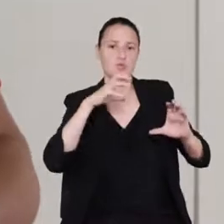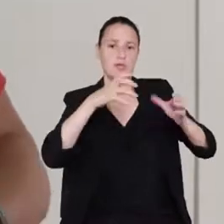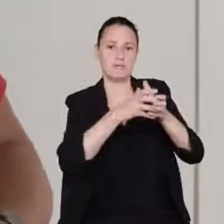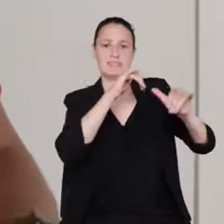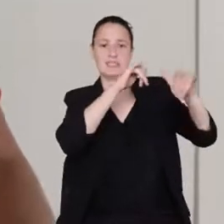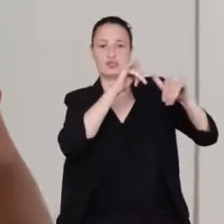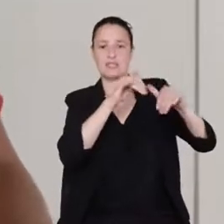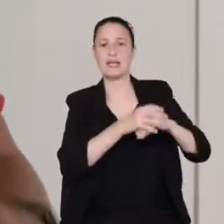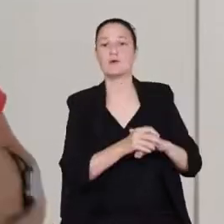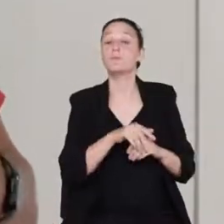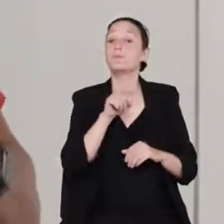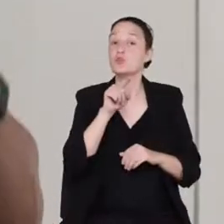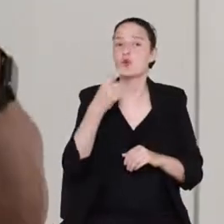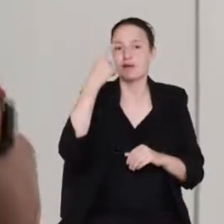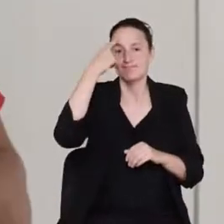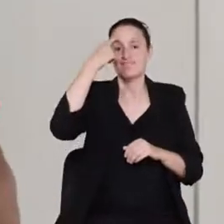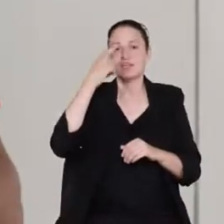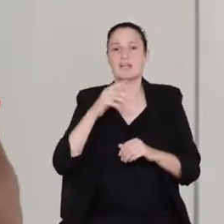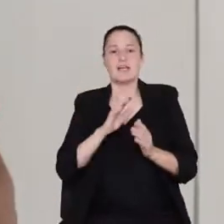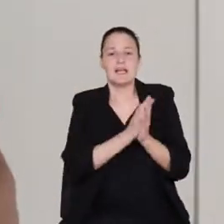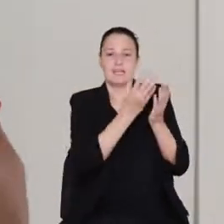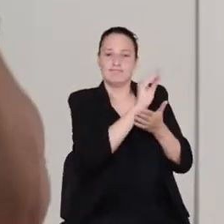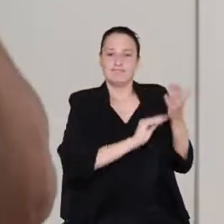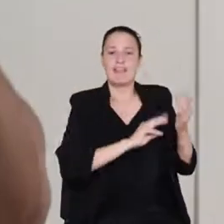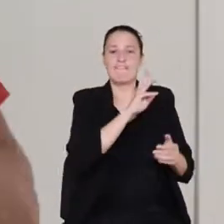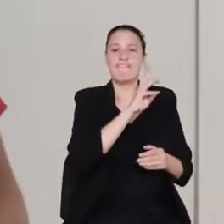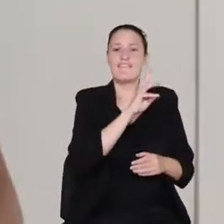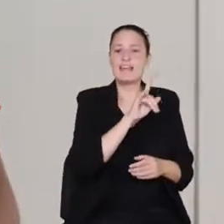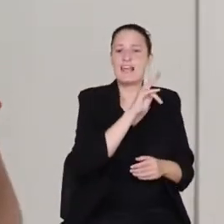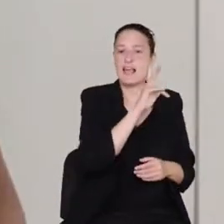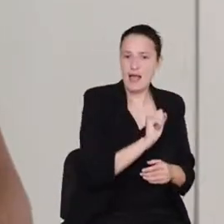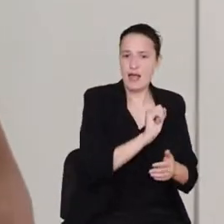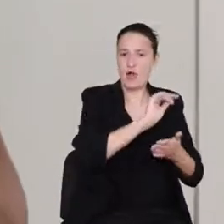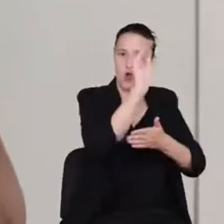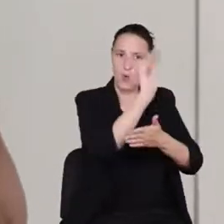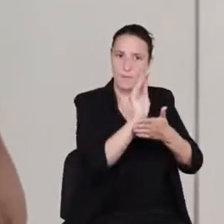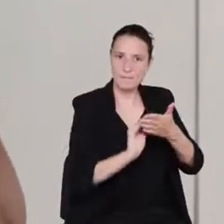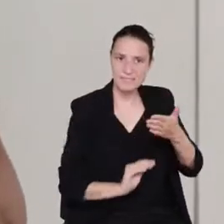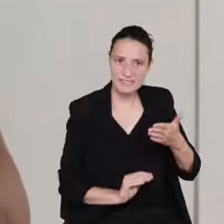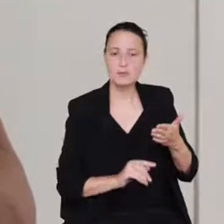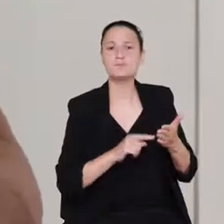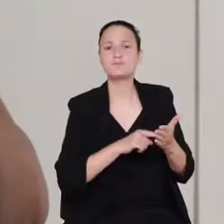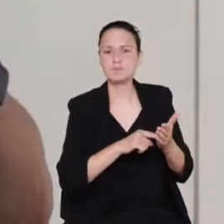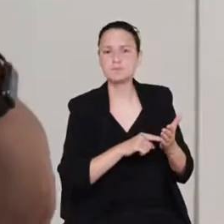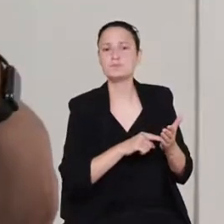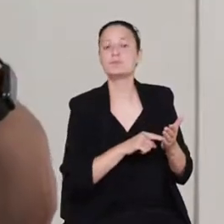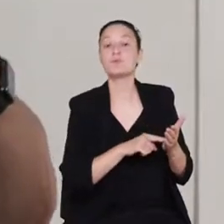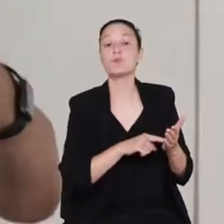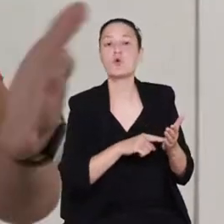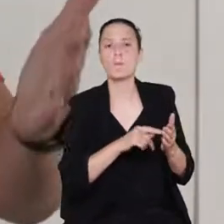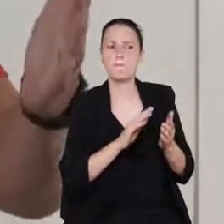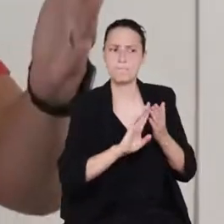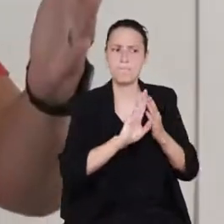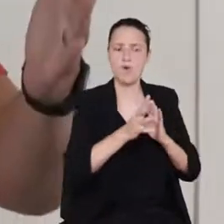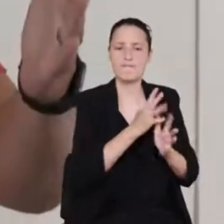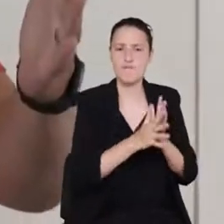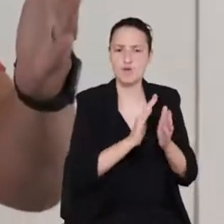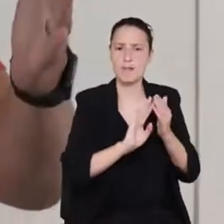taki fragment z eseju Kazimierza Wyki, napisanego zaraz po wojnie, czy nawet jeszcze to jest esej okupacyjny, w którym on pisze o